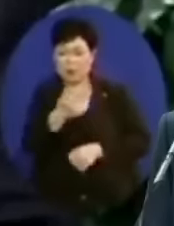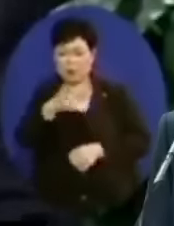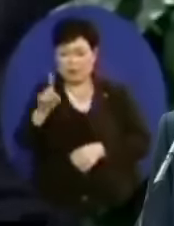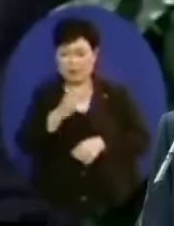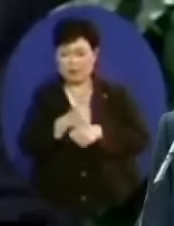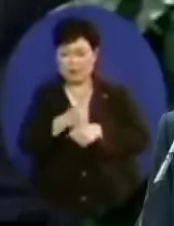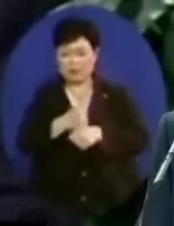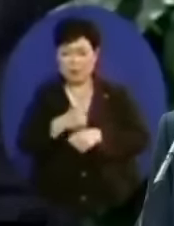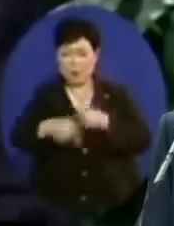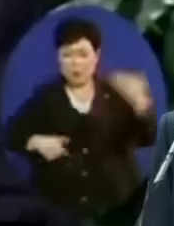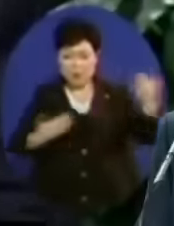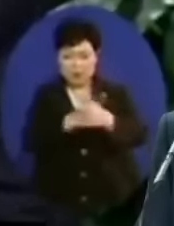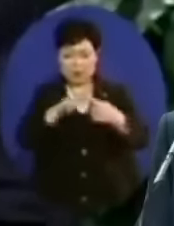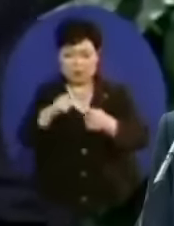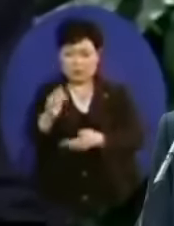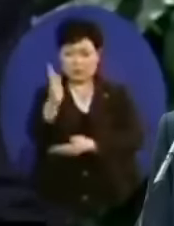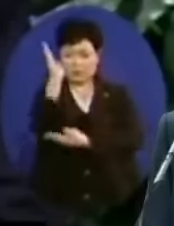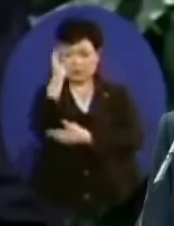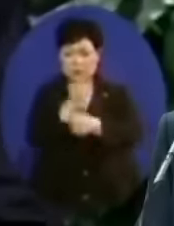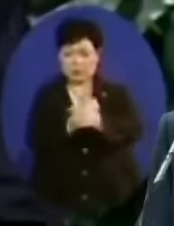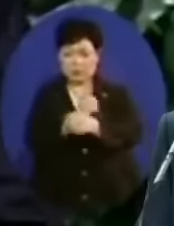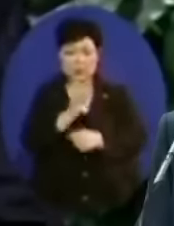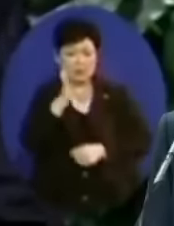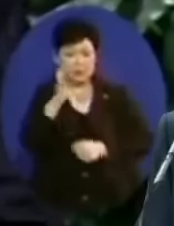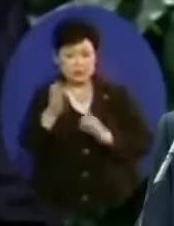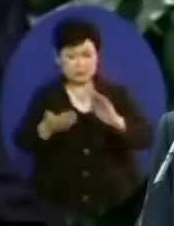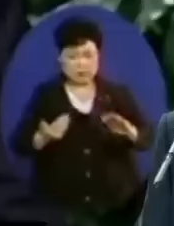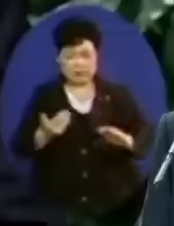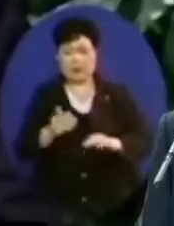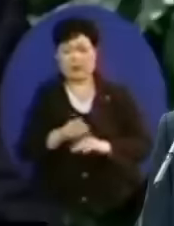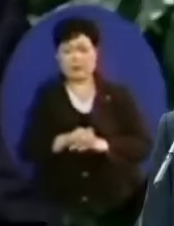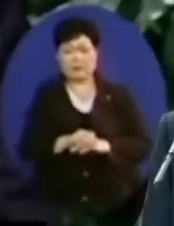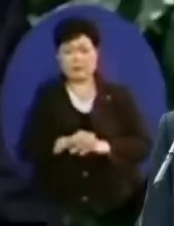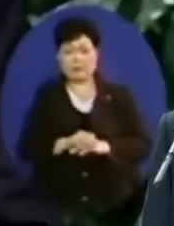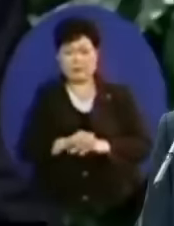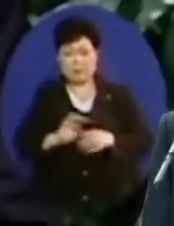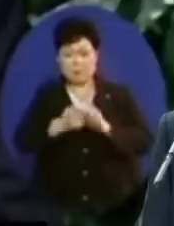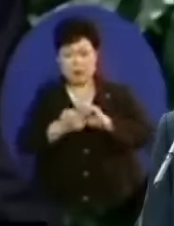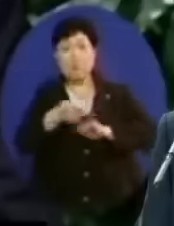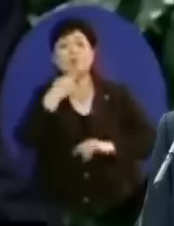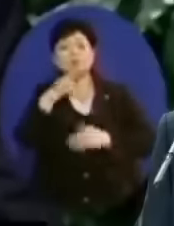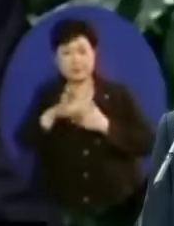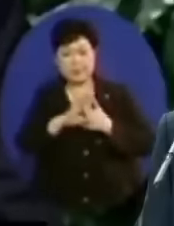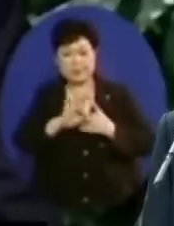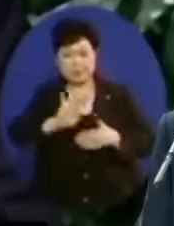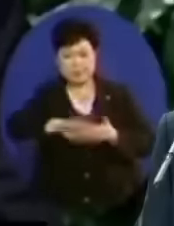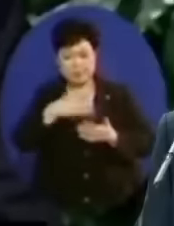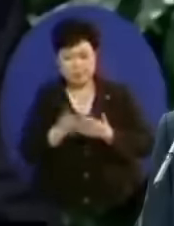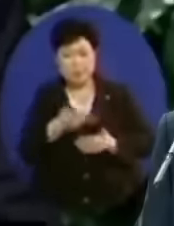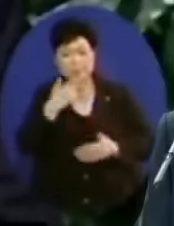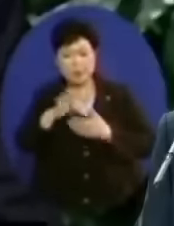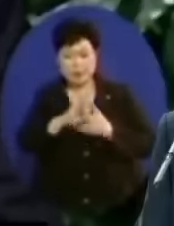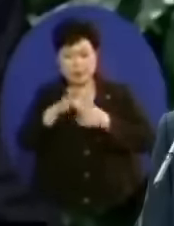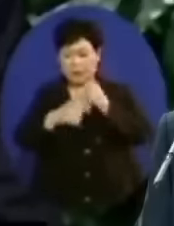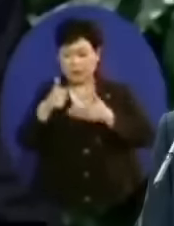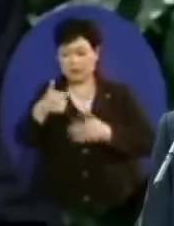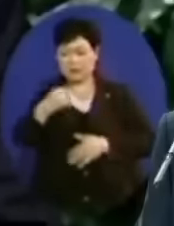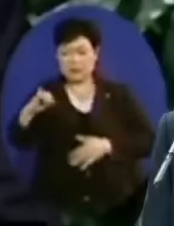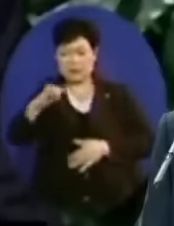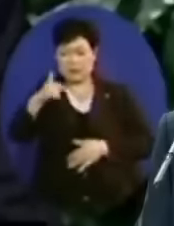설교하라, 40일 이내에 돌아서지 아니하면 하나님 니느웨를